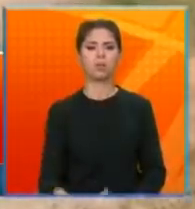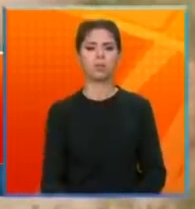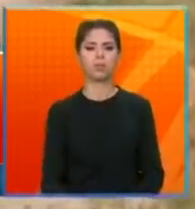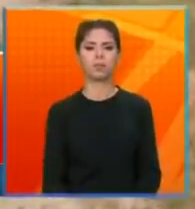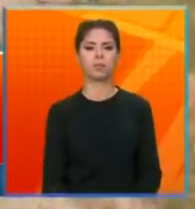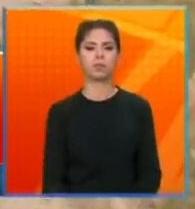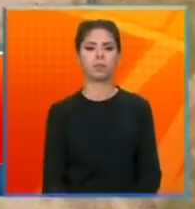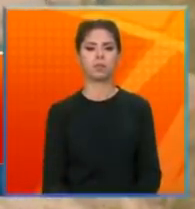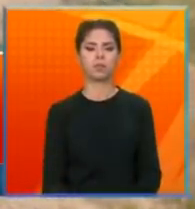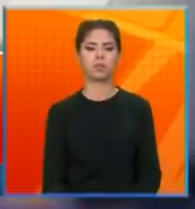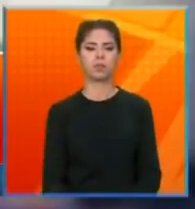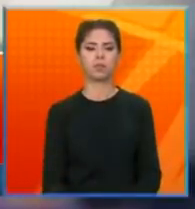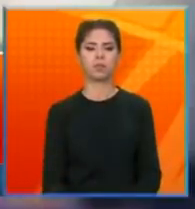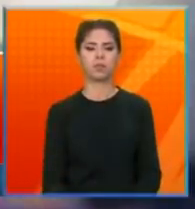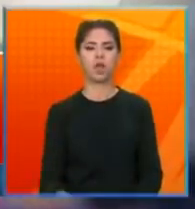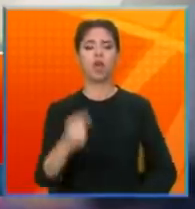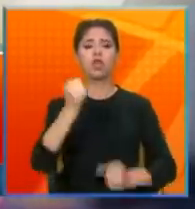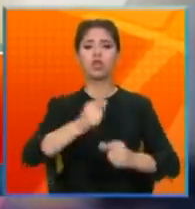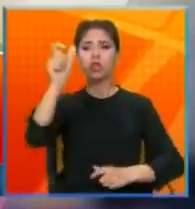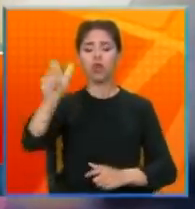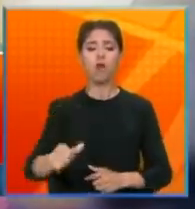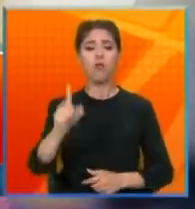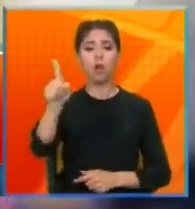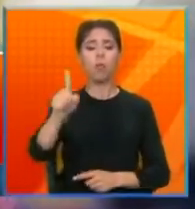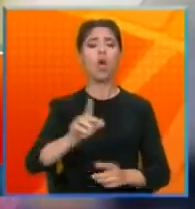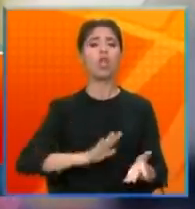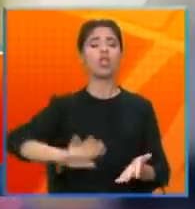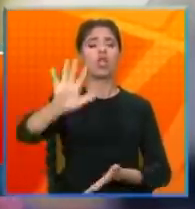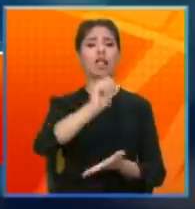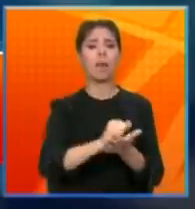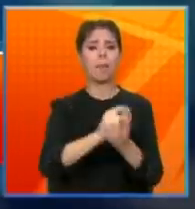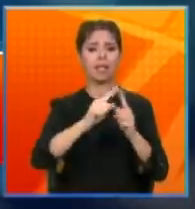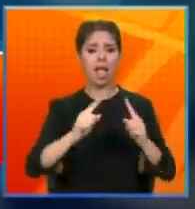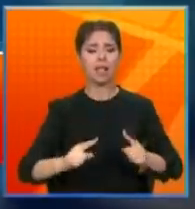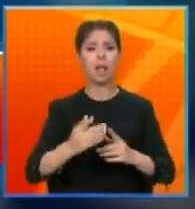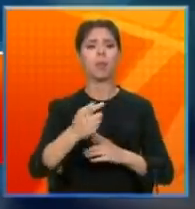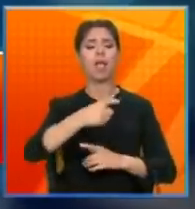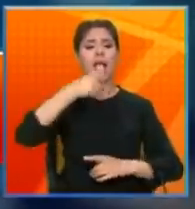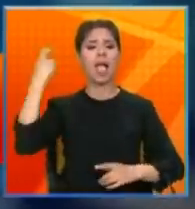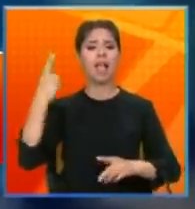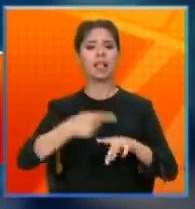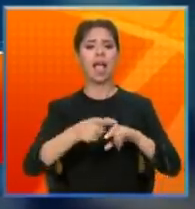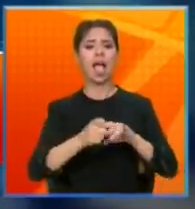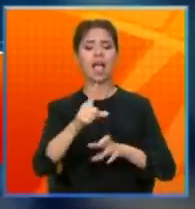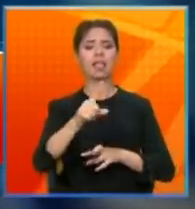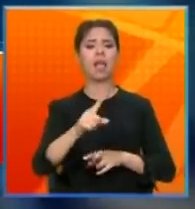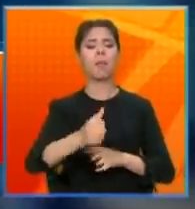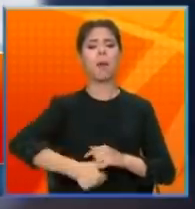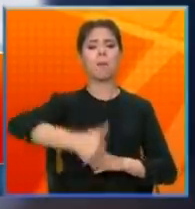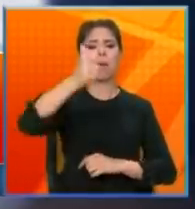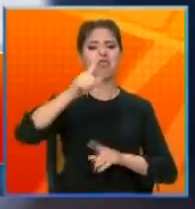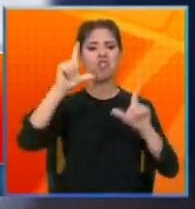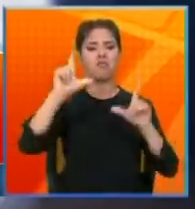içinde görüyor, bırakıp kaçıp gidiyor. Sürücü Erhan Açıkyüz'ün sosyal medya hesaplarından eski HDP Genel Başkanı Selahattin